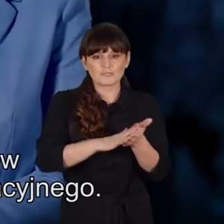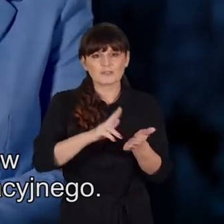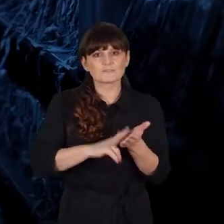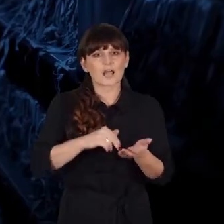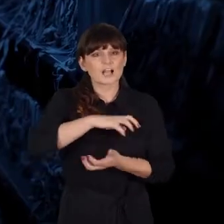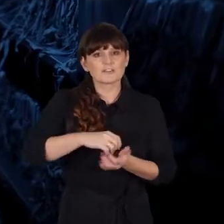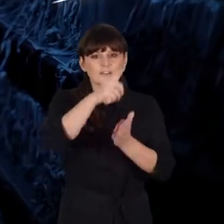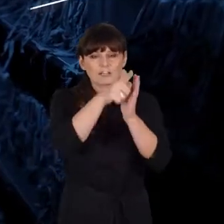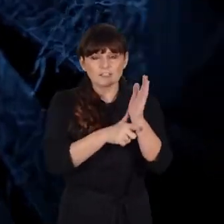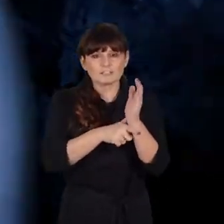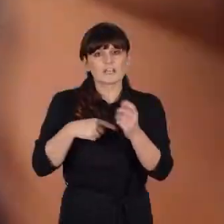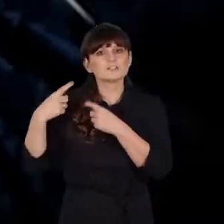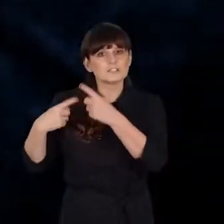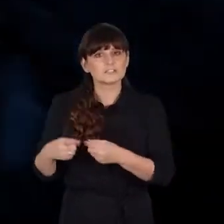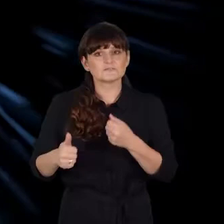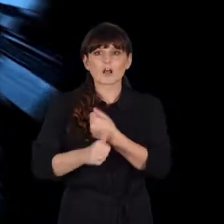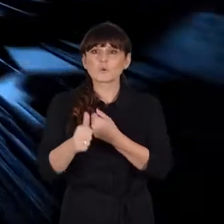Dokumentacyjnego.